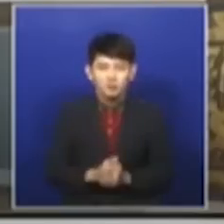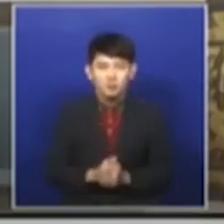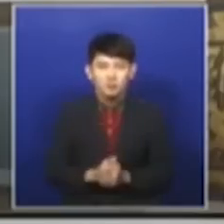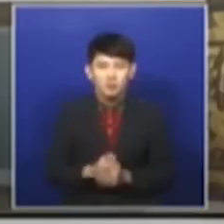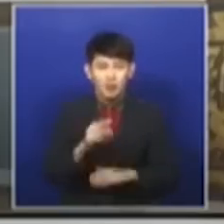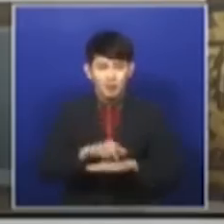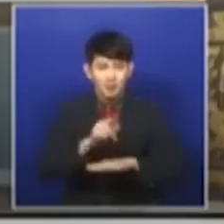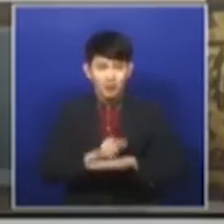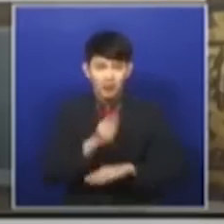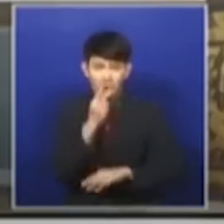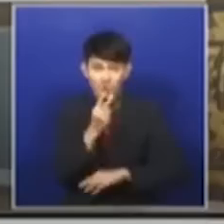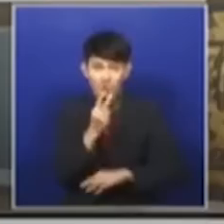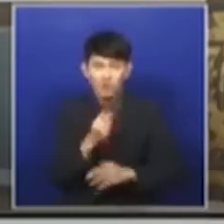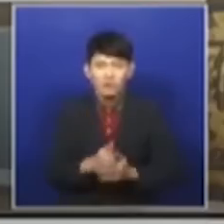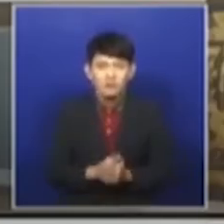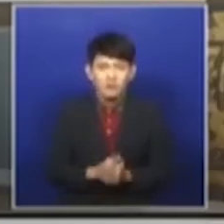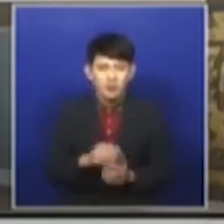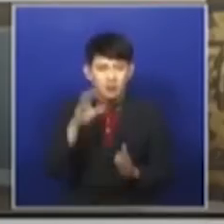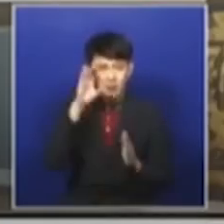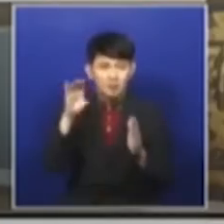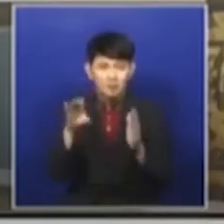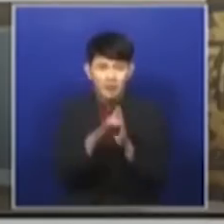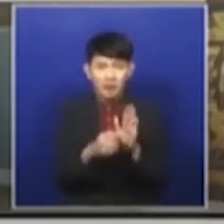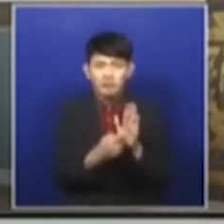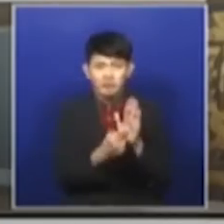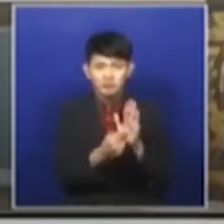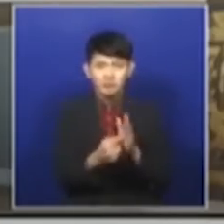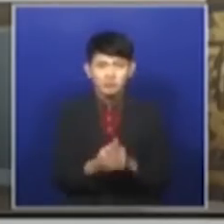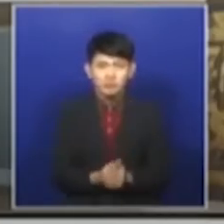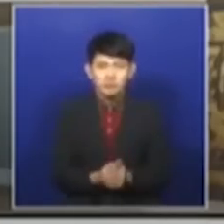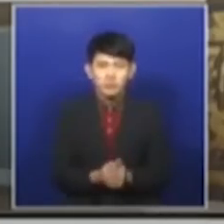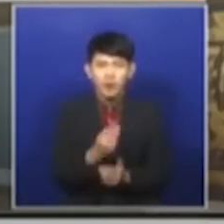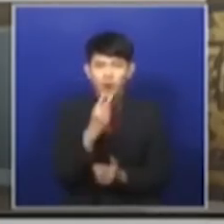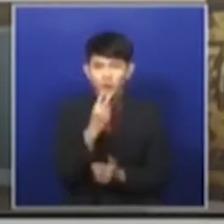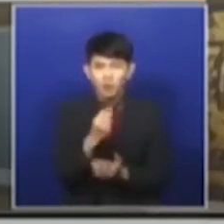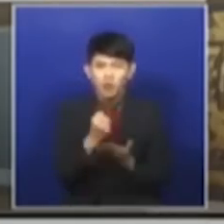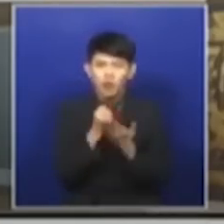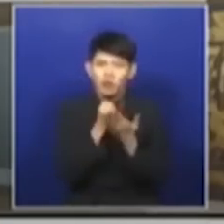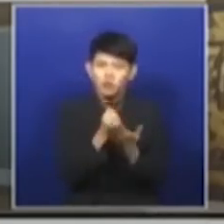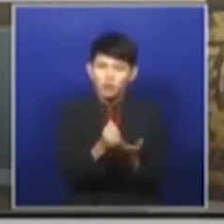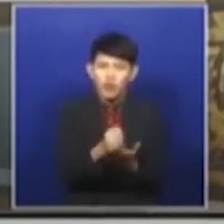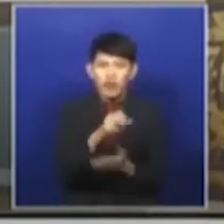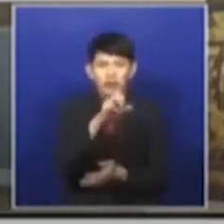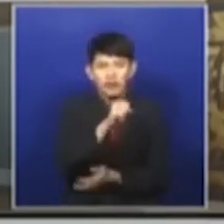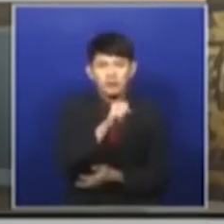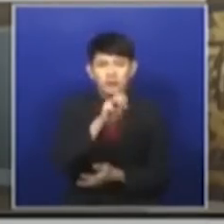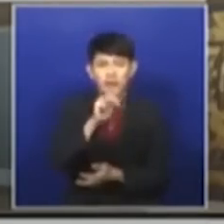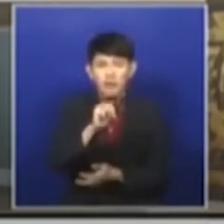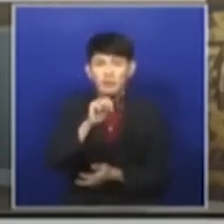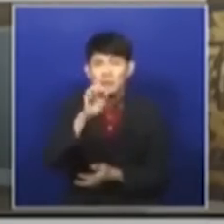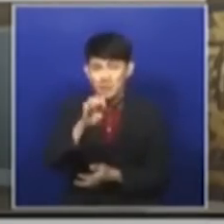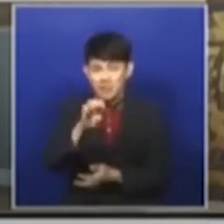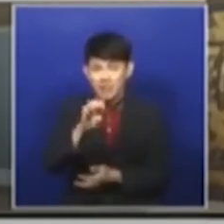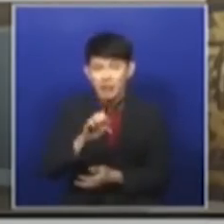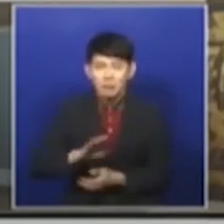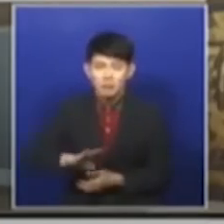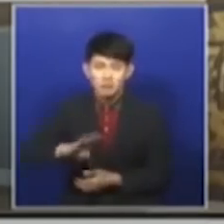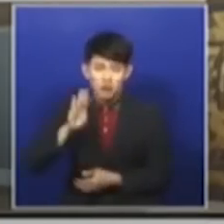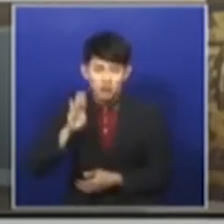านดูภาพบนจอนะครับภาพนี้ผมฉายให้เห็นสัดส่วนการให้ความช่วยเหลือ SME กับบริษัท